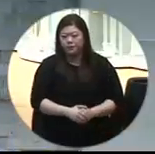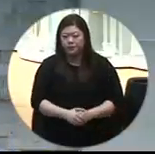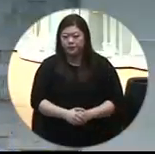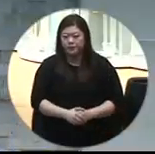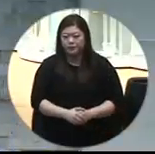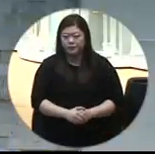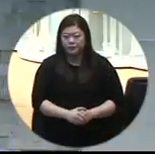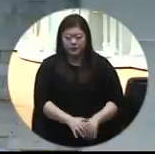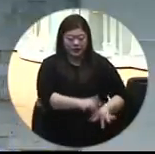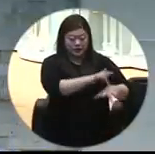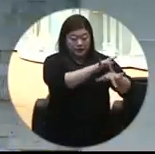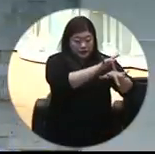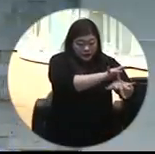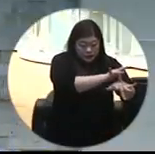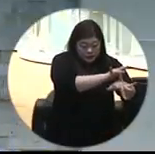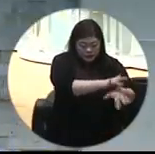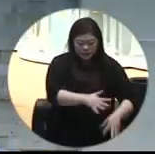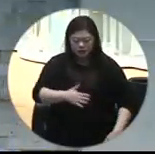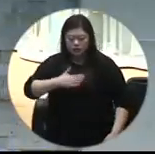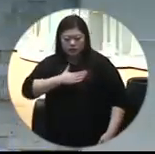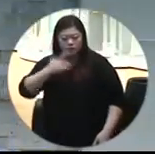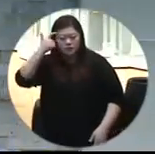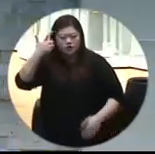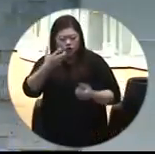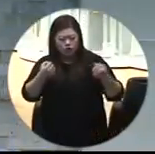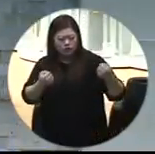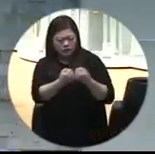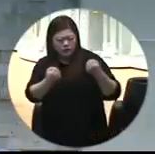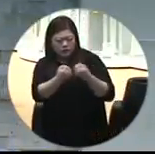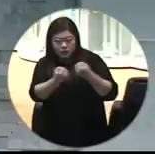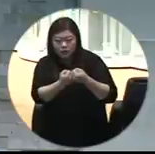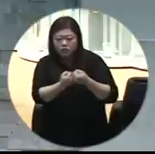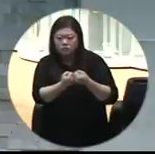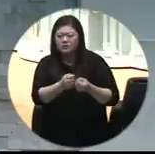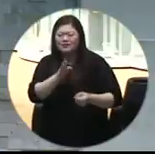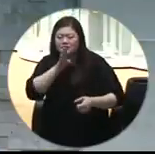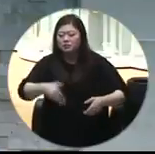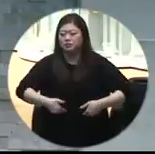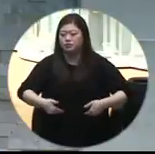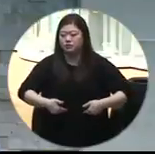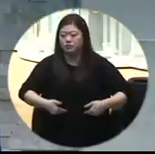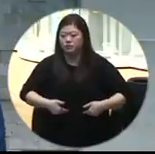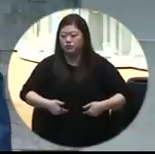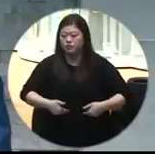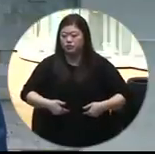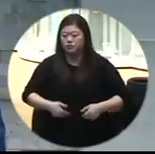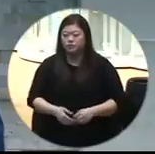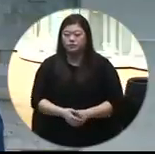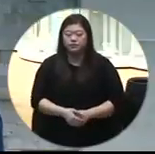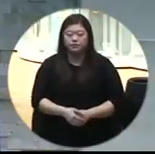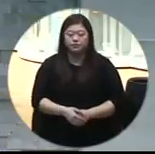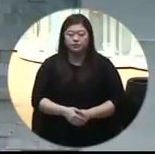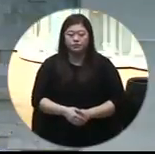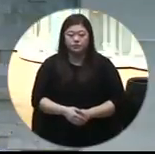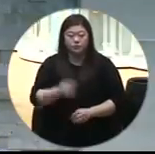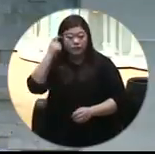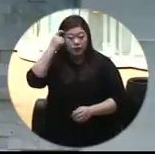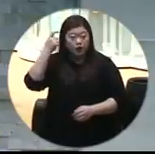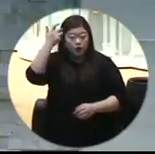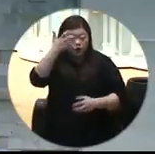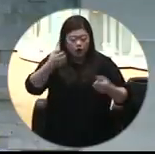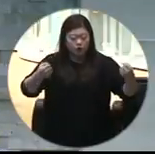세력과의 영적 싸움이 우리의 싸움이 되어야 됩니다. 영적 싸움을 싸우는